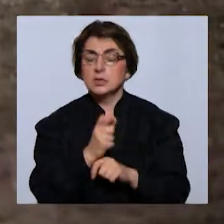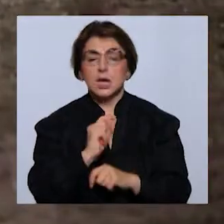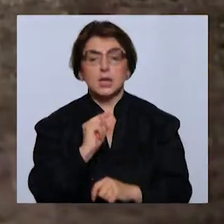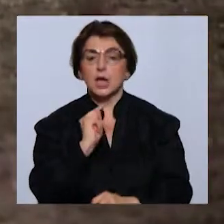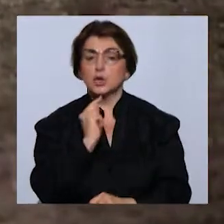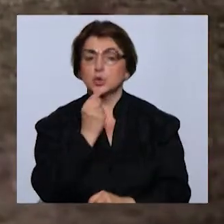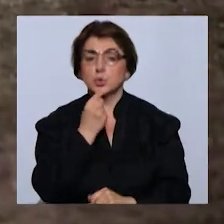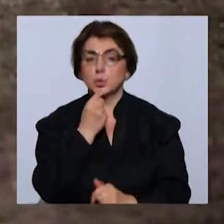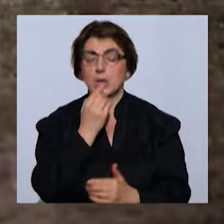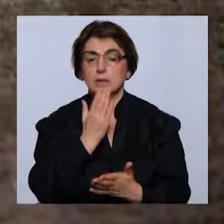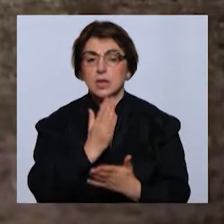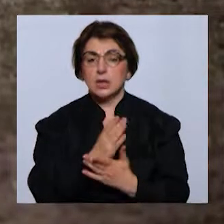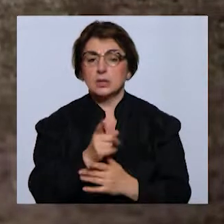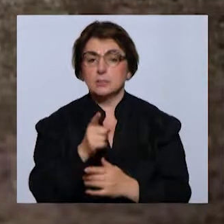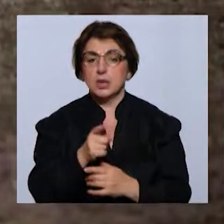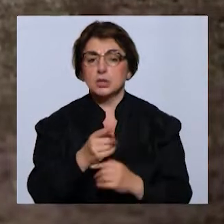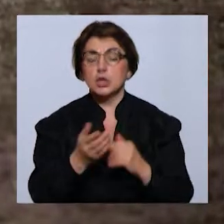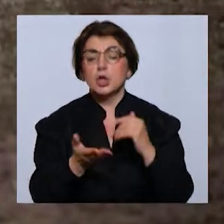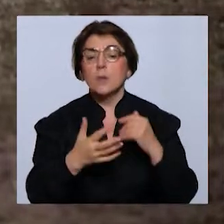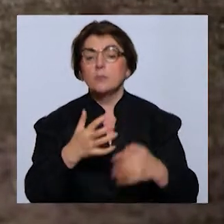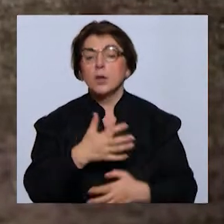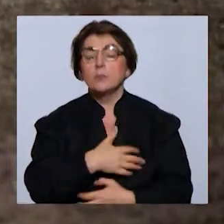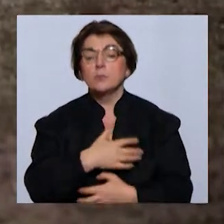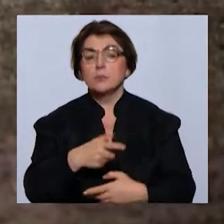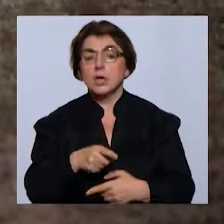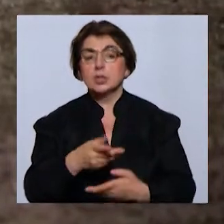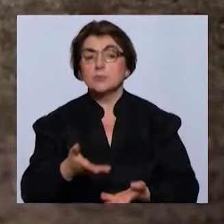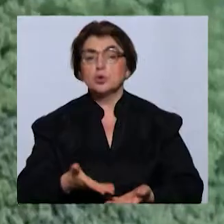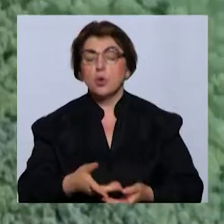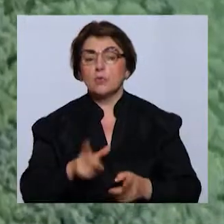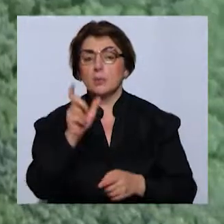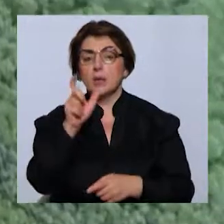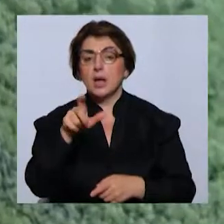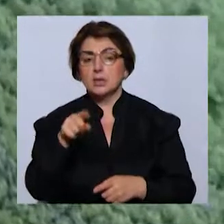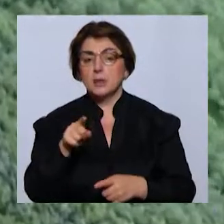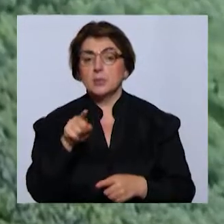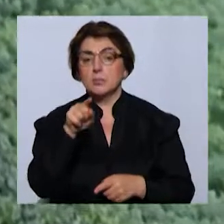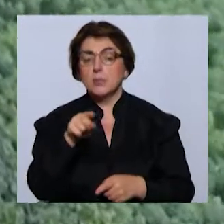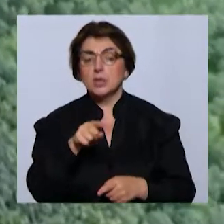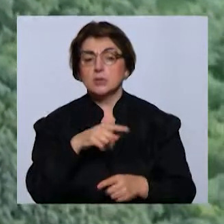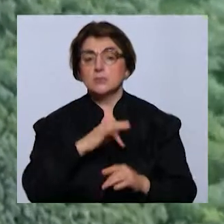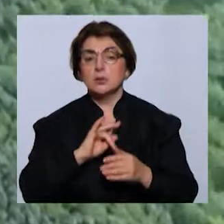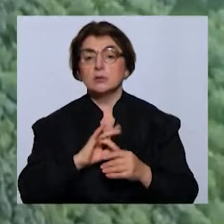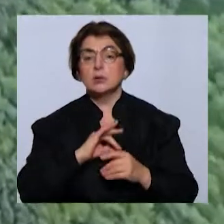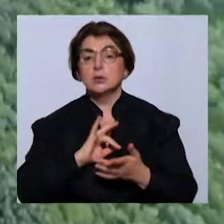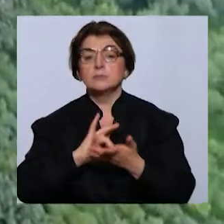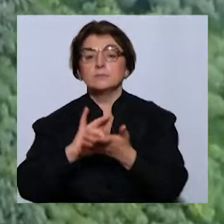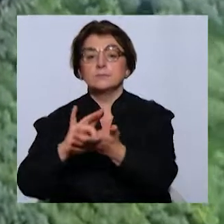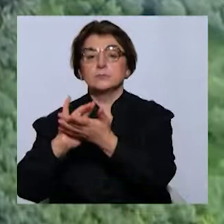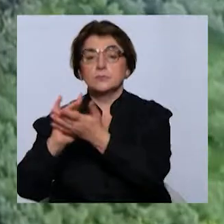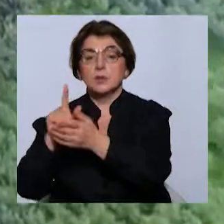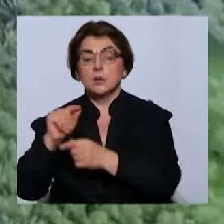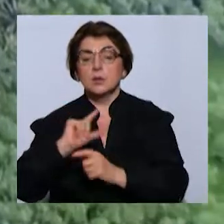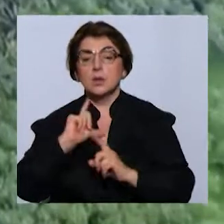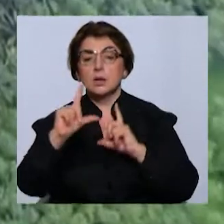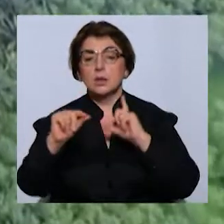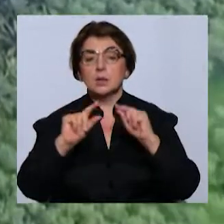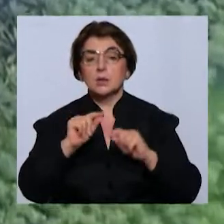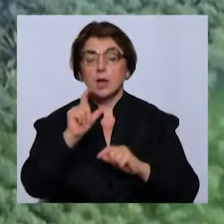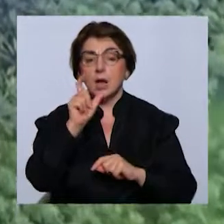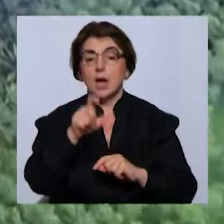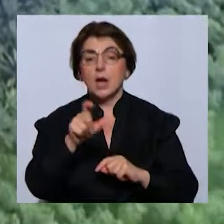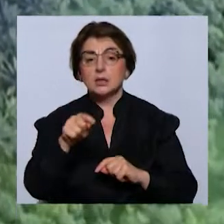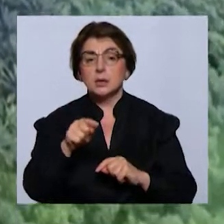რთულად აგვაქვს, იმიტომ რომ მაშინ ცხოვრები ადამიანები და ასევე მიგრირებული ადამიანები აი ამ ტროპიკულ